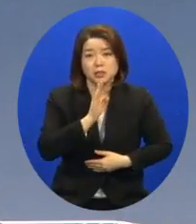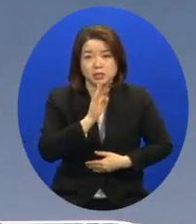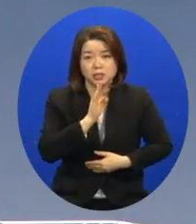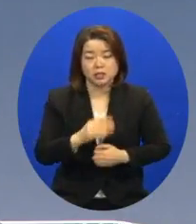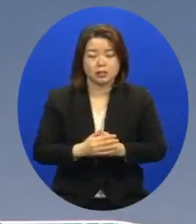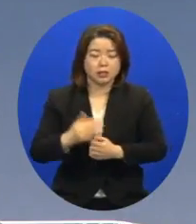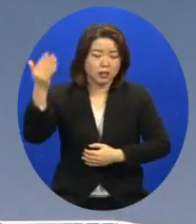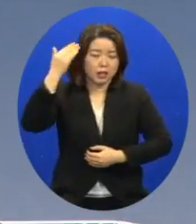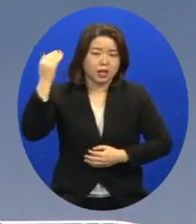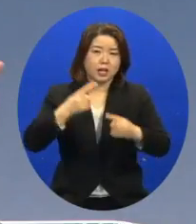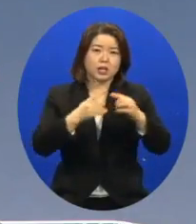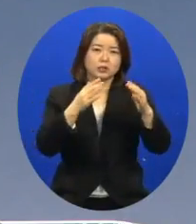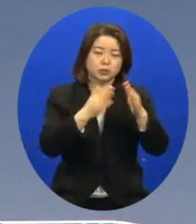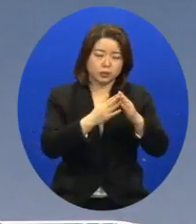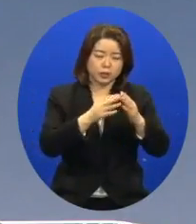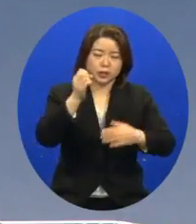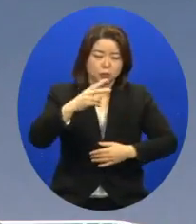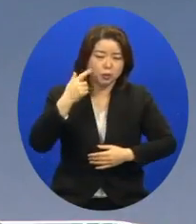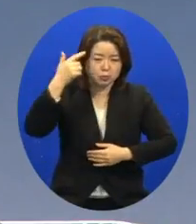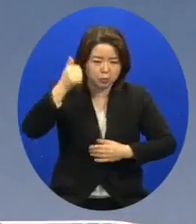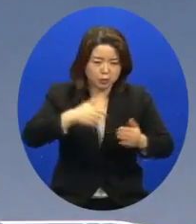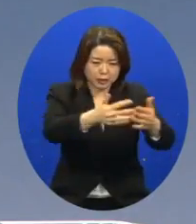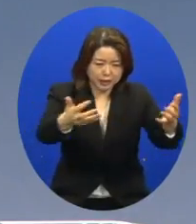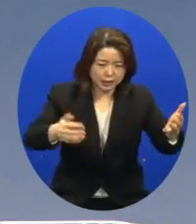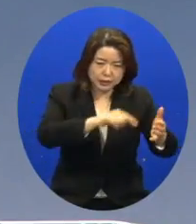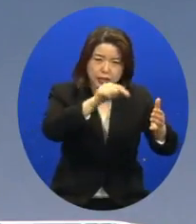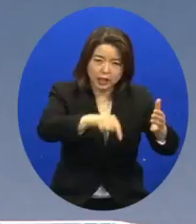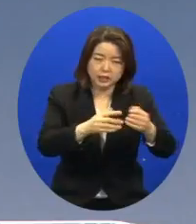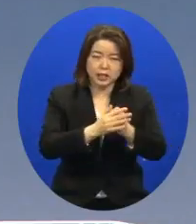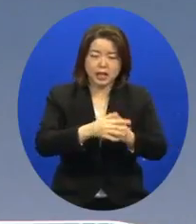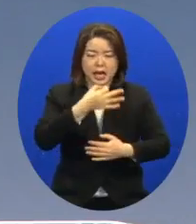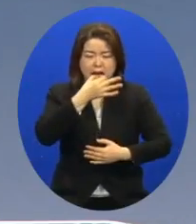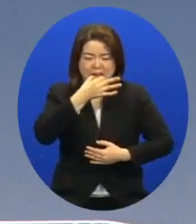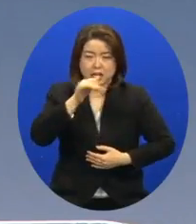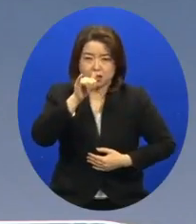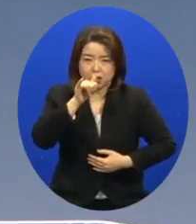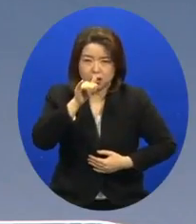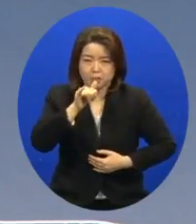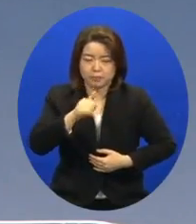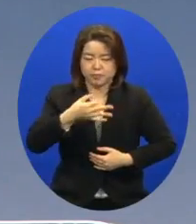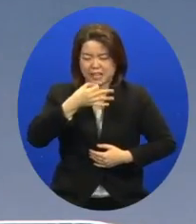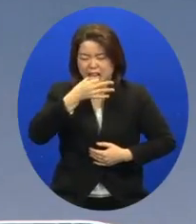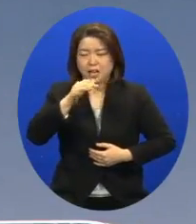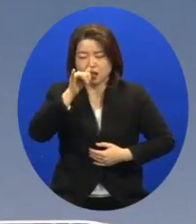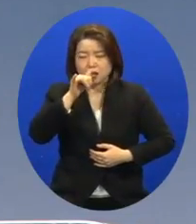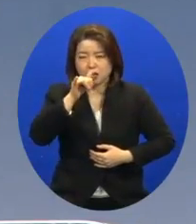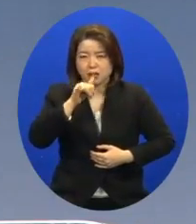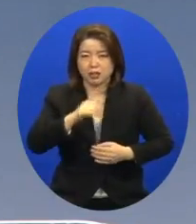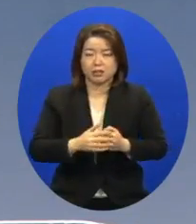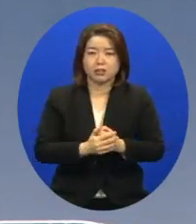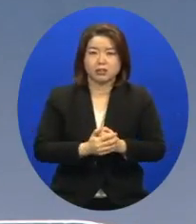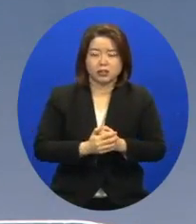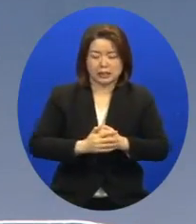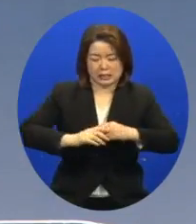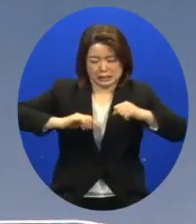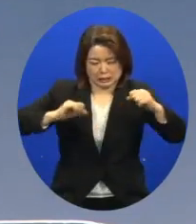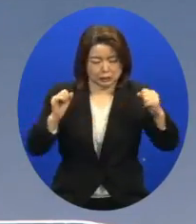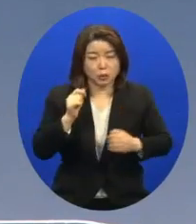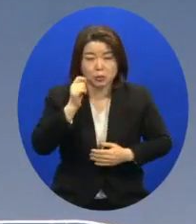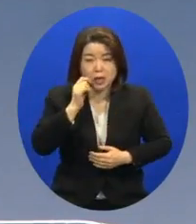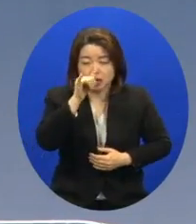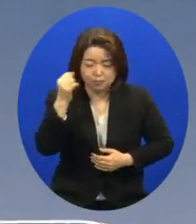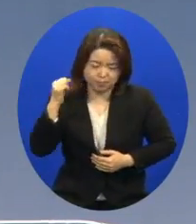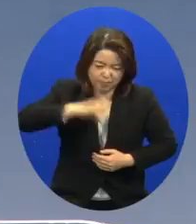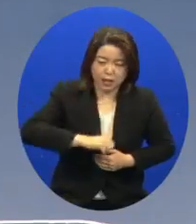한국교회의 또 목회자들 안에 탐심이 있습니다 탑 유기 있었습니다 불순종 있었습니다